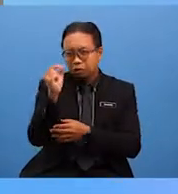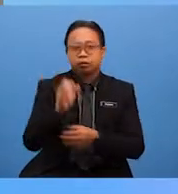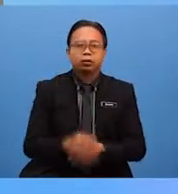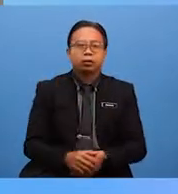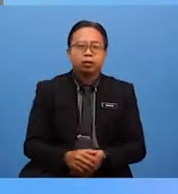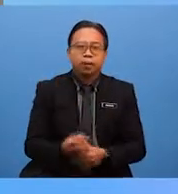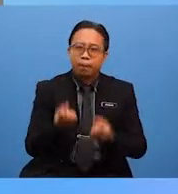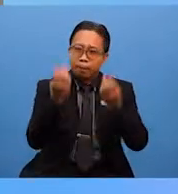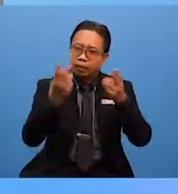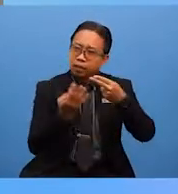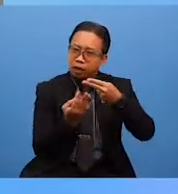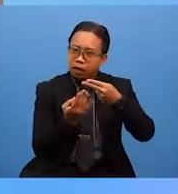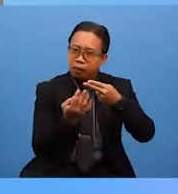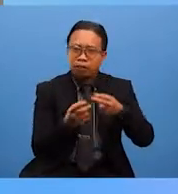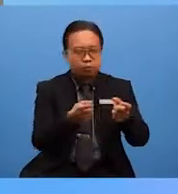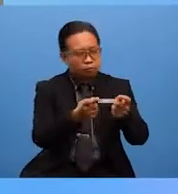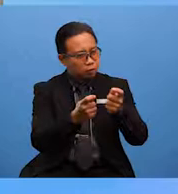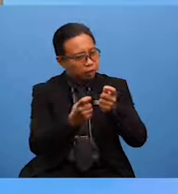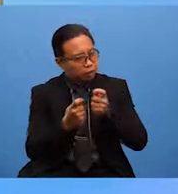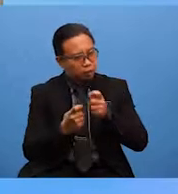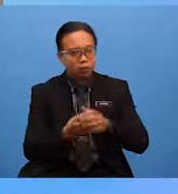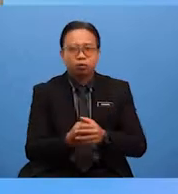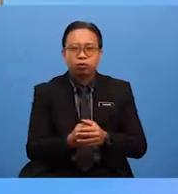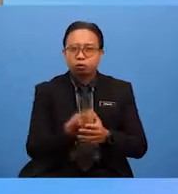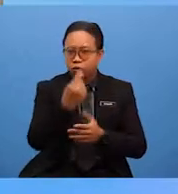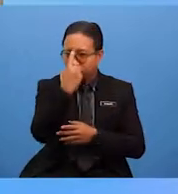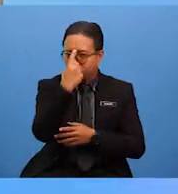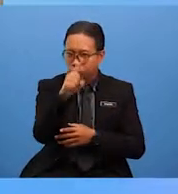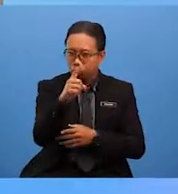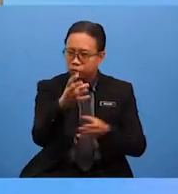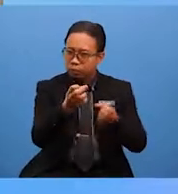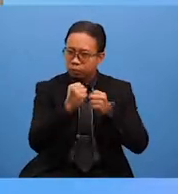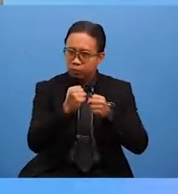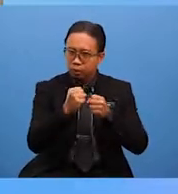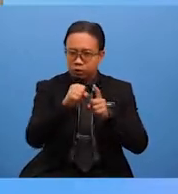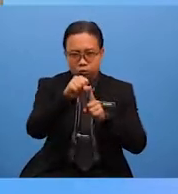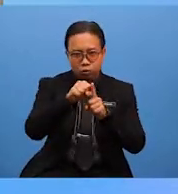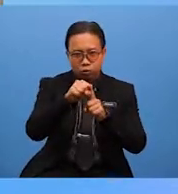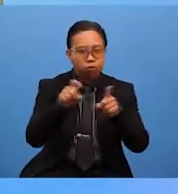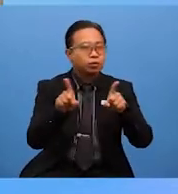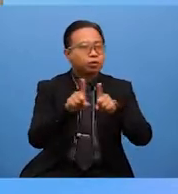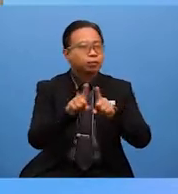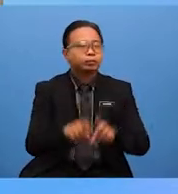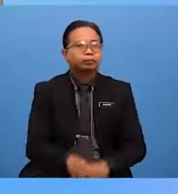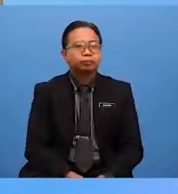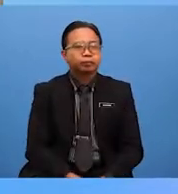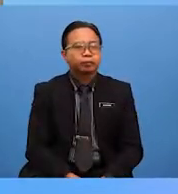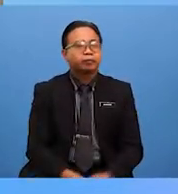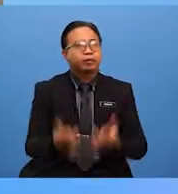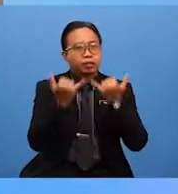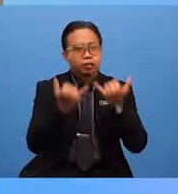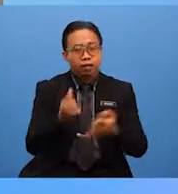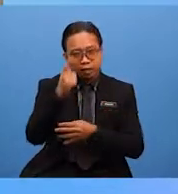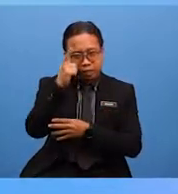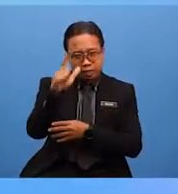banyak HB diserap pagi mencapai suhu yang serupa sekarang lihat